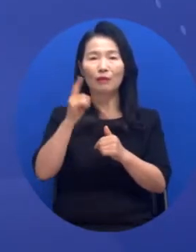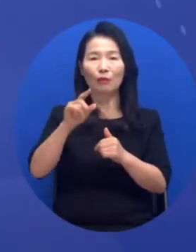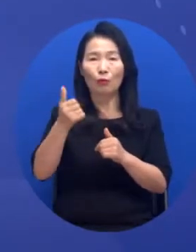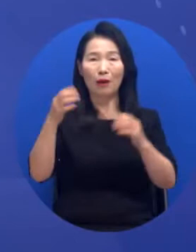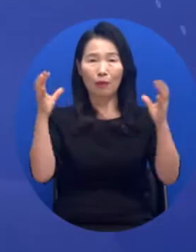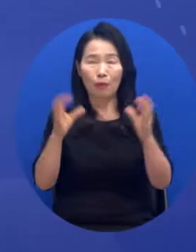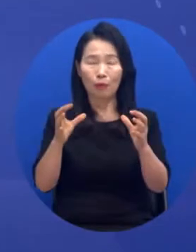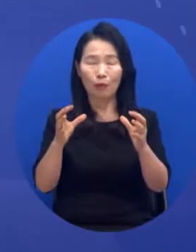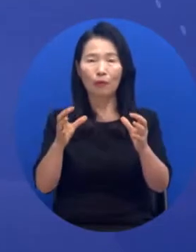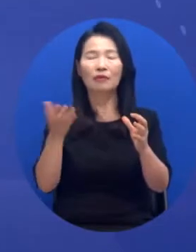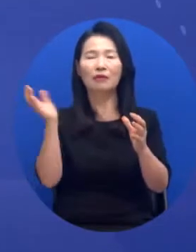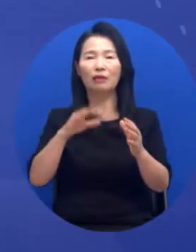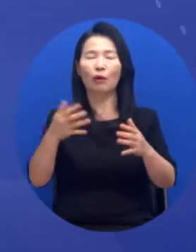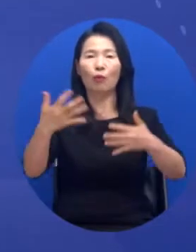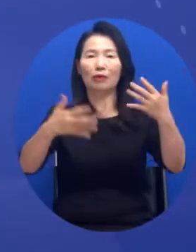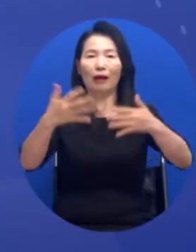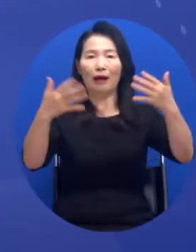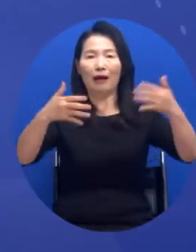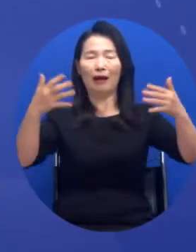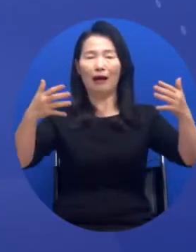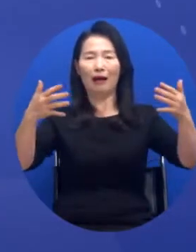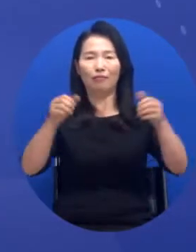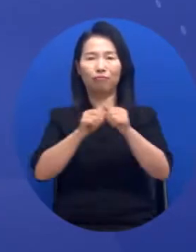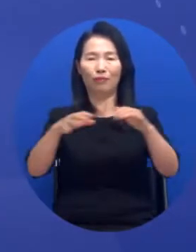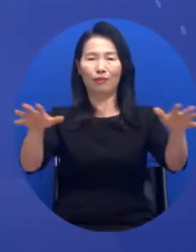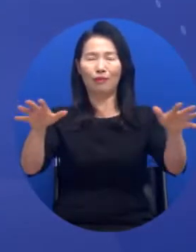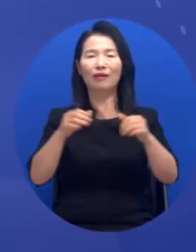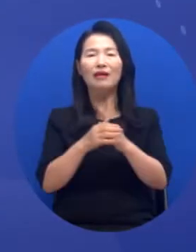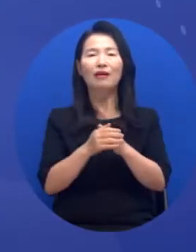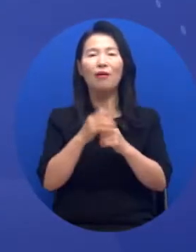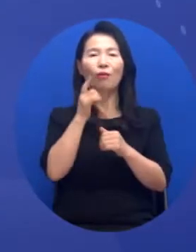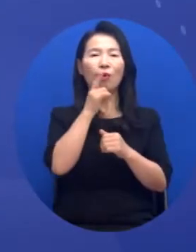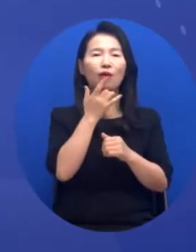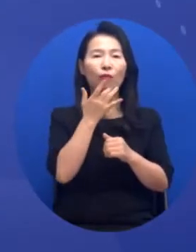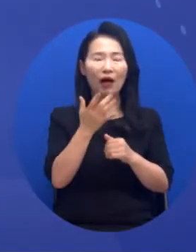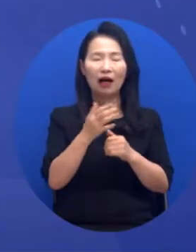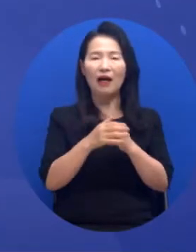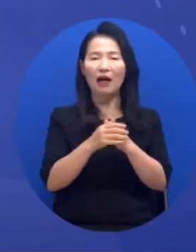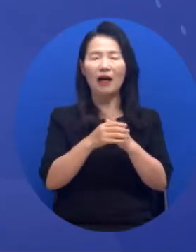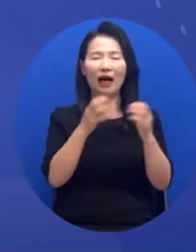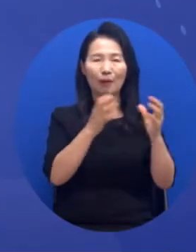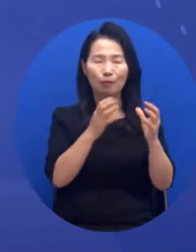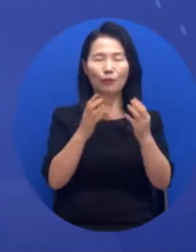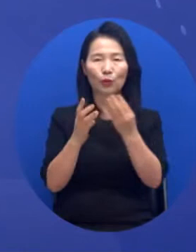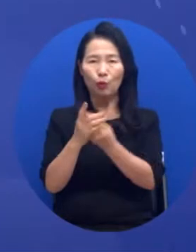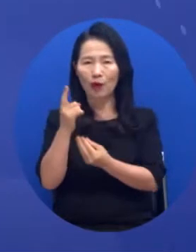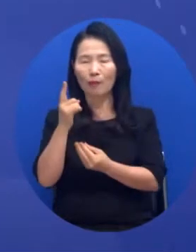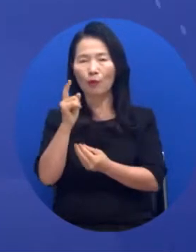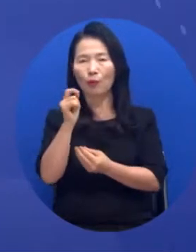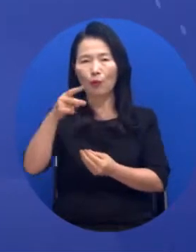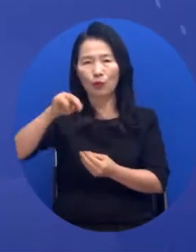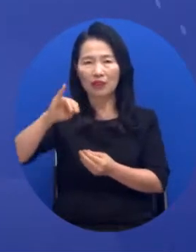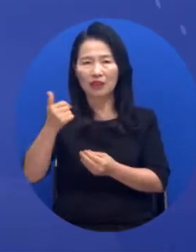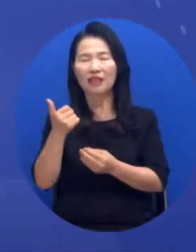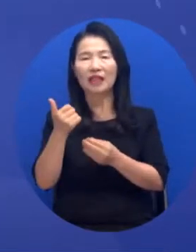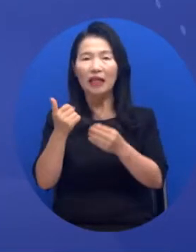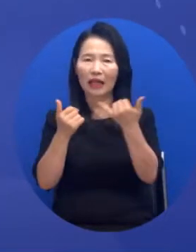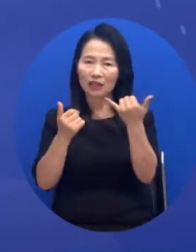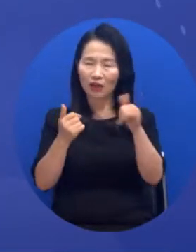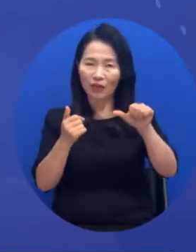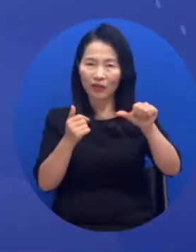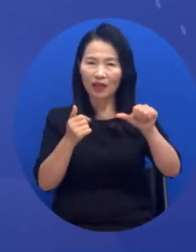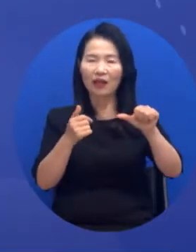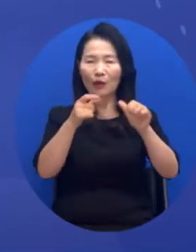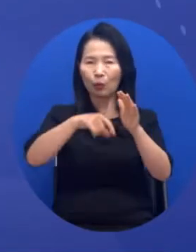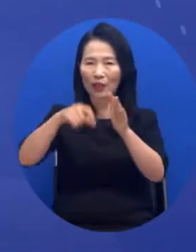회의가 화상으로 열렸습니다 지난 월요일과 화요일에 예장 합동 통합 고신 합신 백석 등 5개 교단이